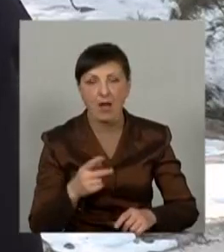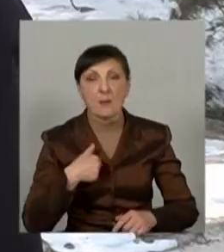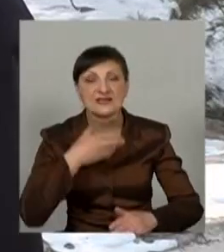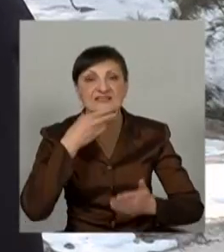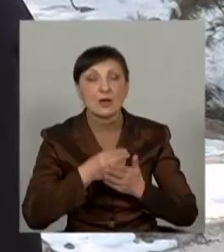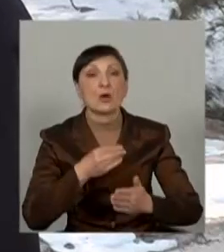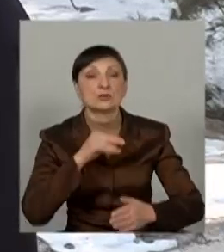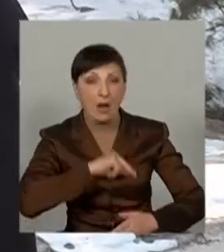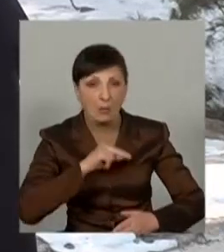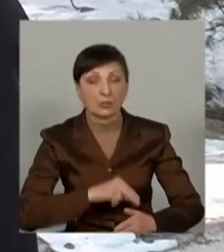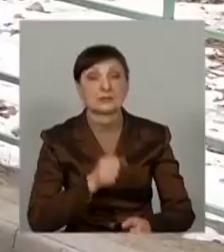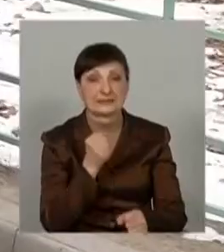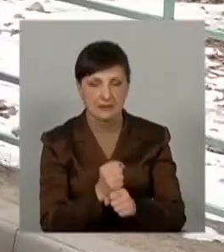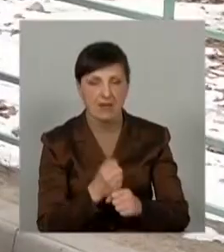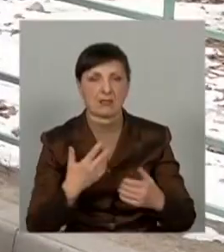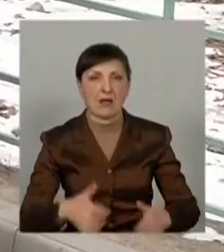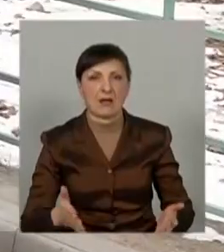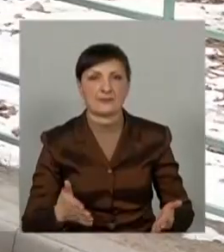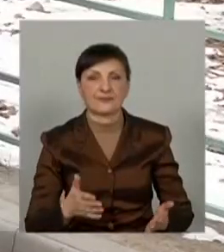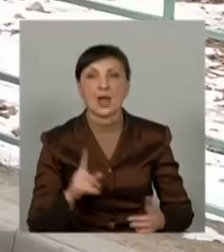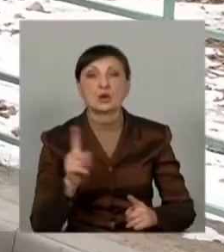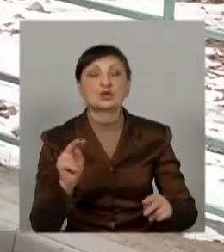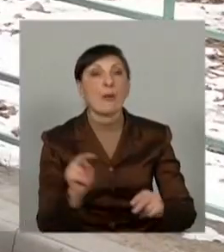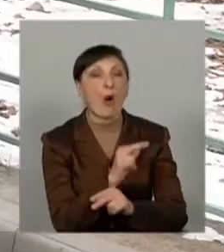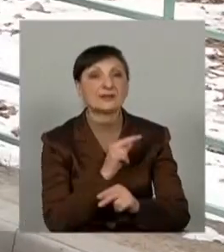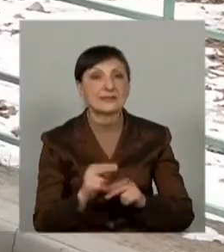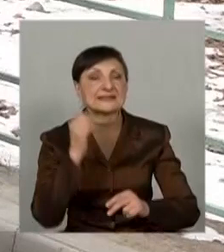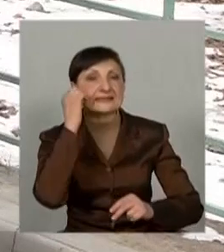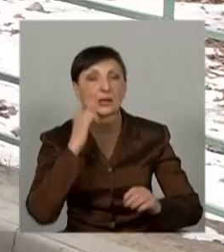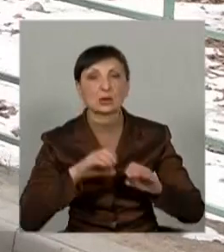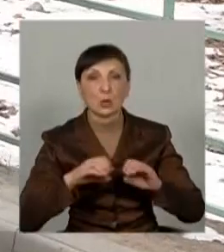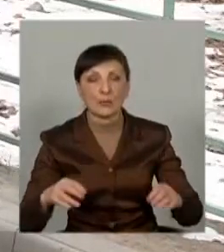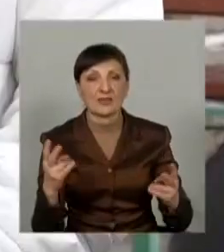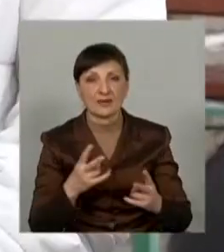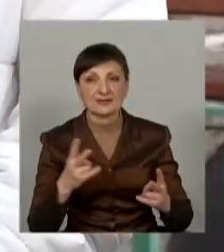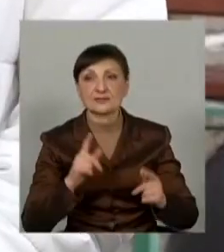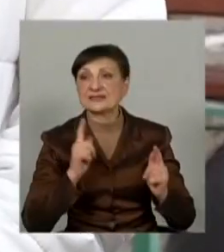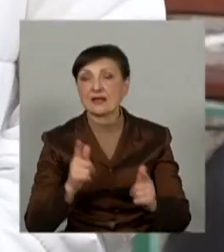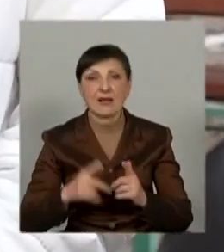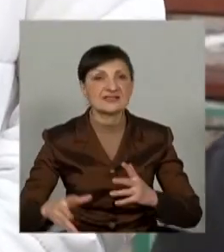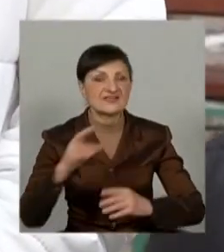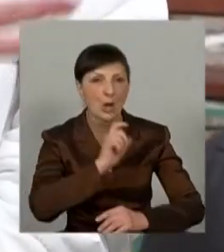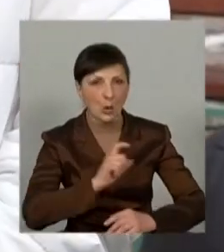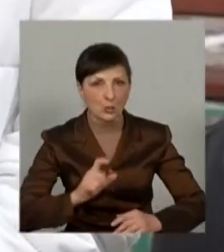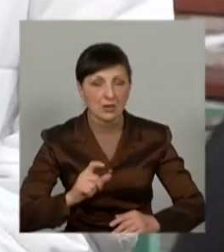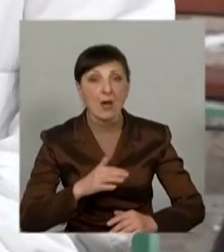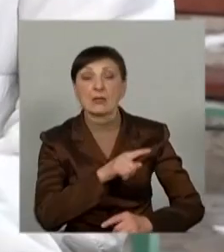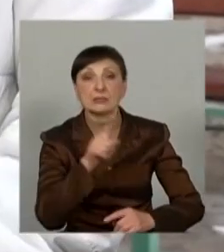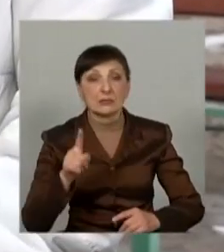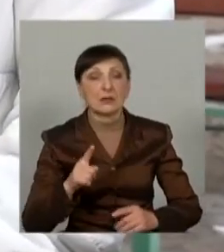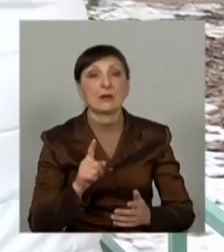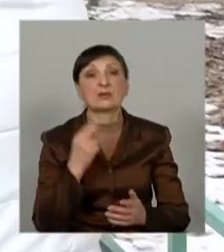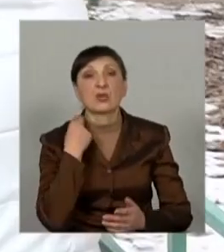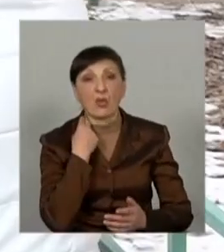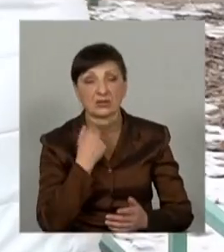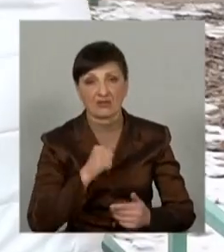часть отрабатываем как положено. Вот только чтобы отремонтировать изношенные трубы, необходимо согласие всех жильцов, некоторые из которых – должники